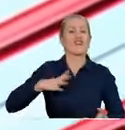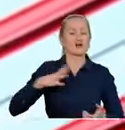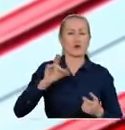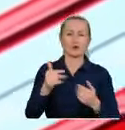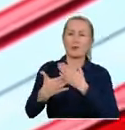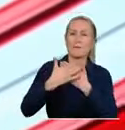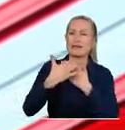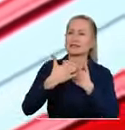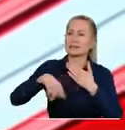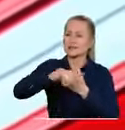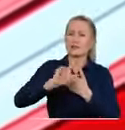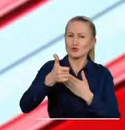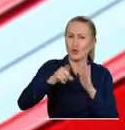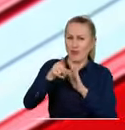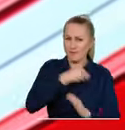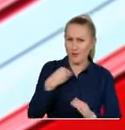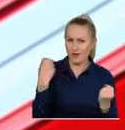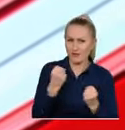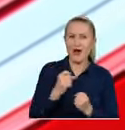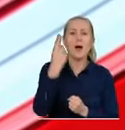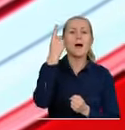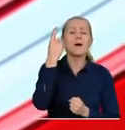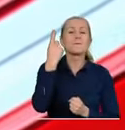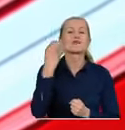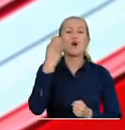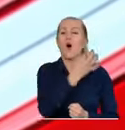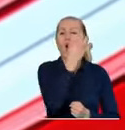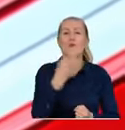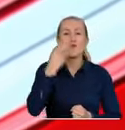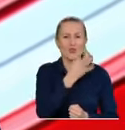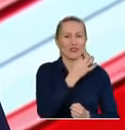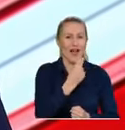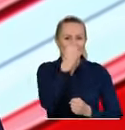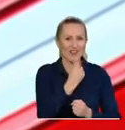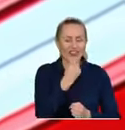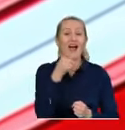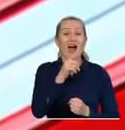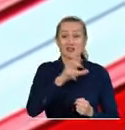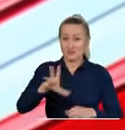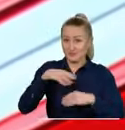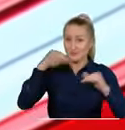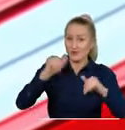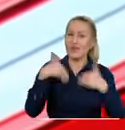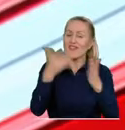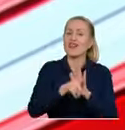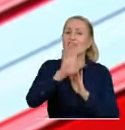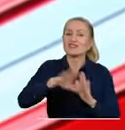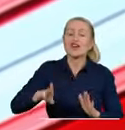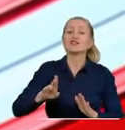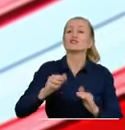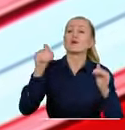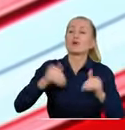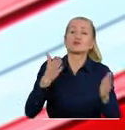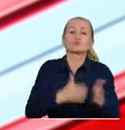olbrzymiej większości Polaków. Czas pierwszych komunii świętych, a zatem czy jest pan za umożliwieniem dzieciom przygotowania się do pierwszej komunii świętej